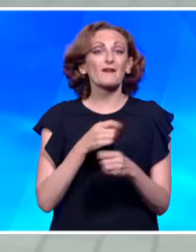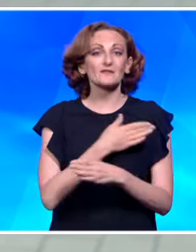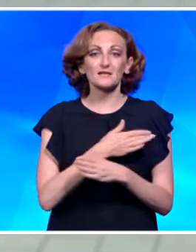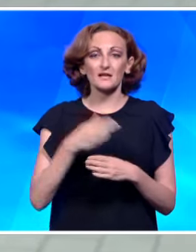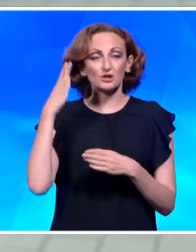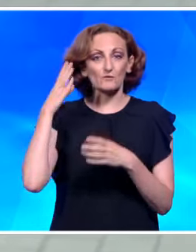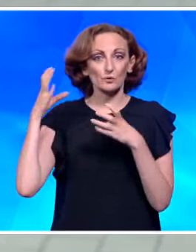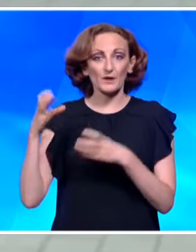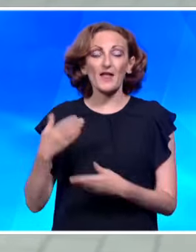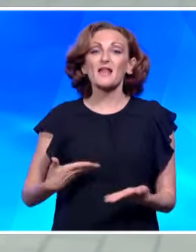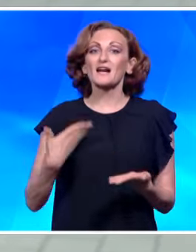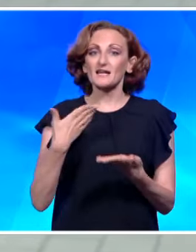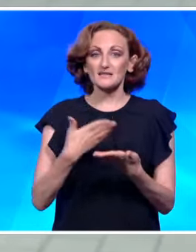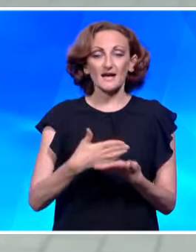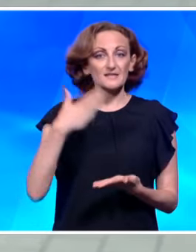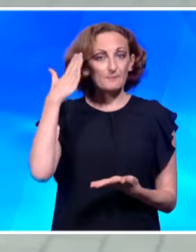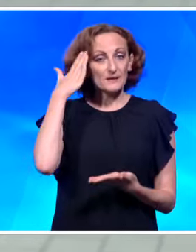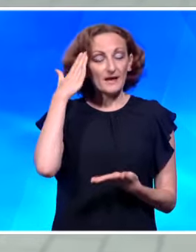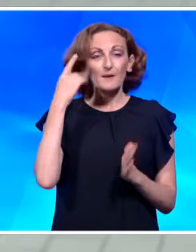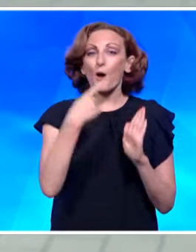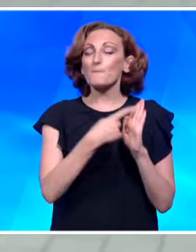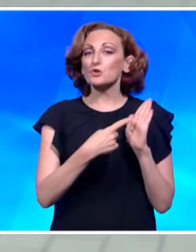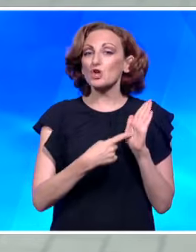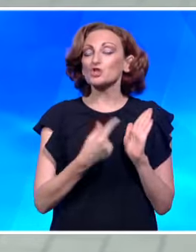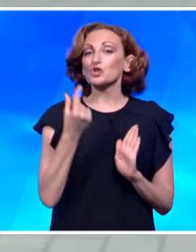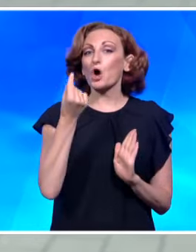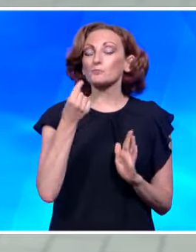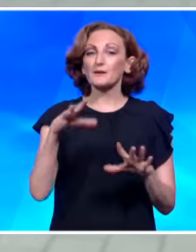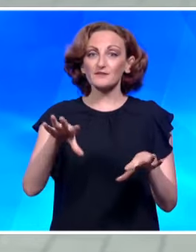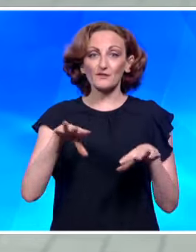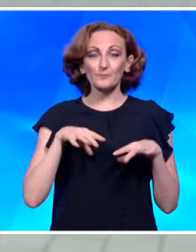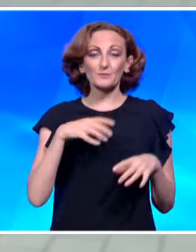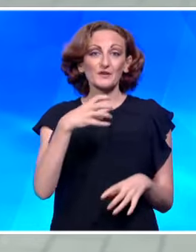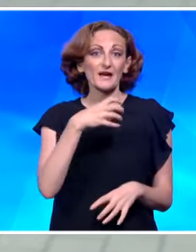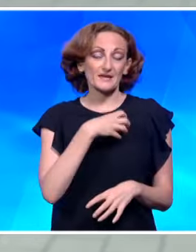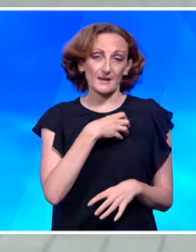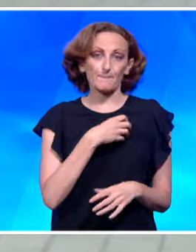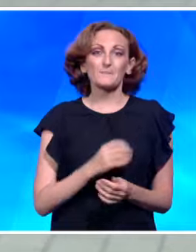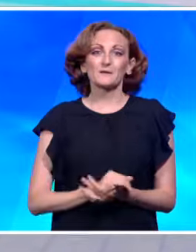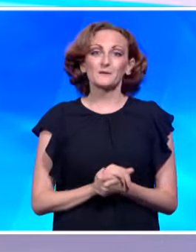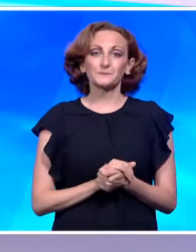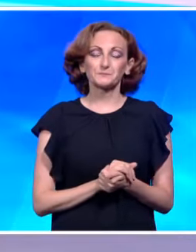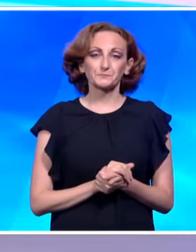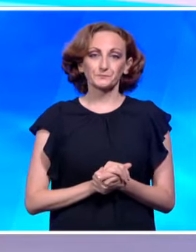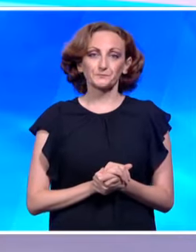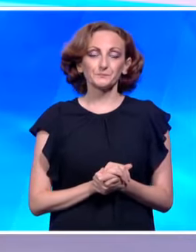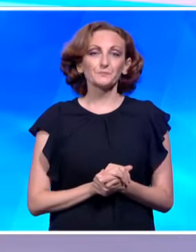на кандидат за премиер, посочен от първите в парламента ГЕРБ-СДС.